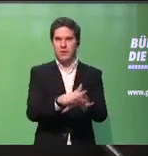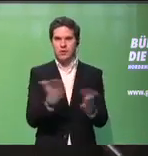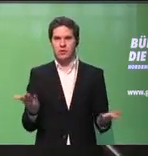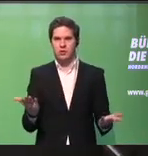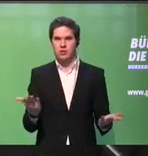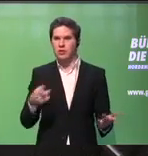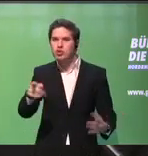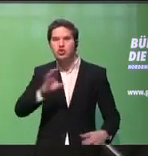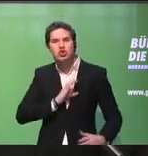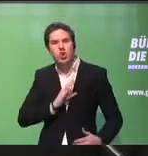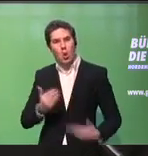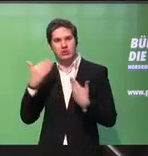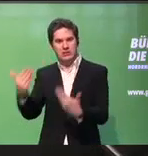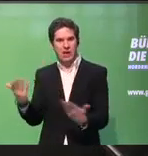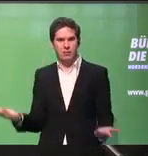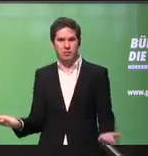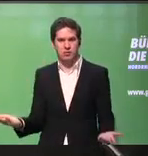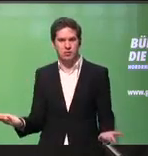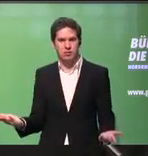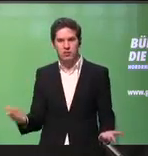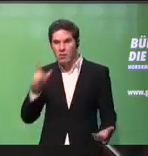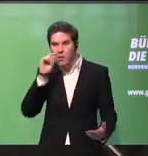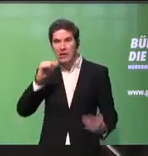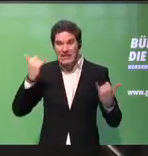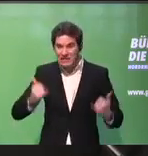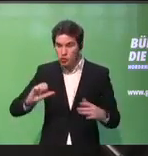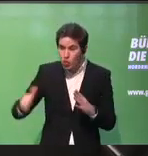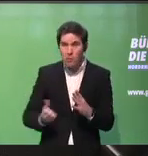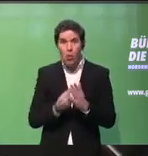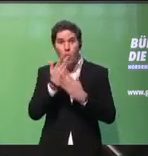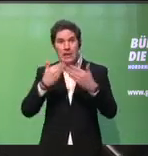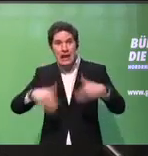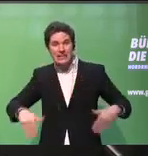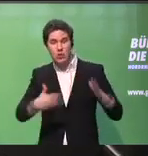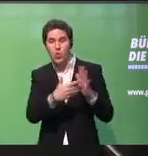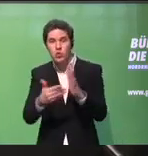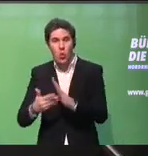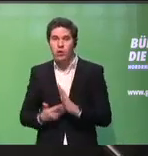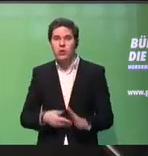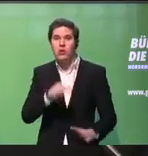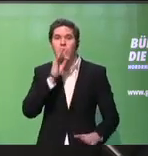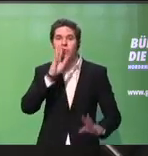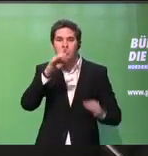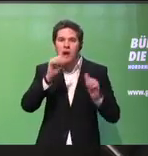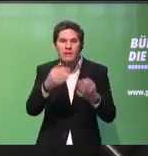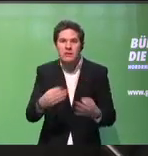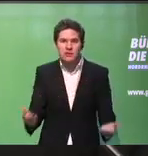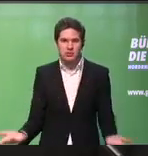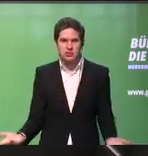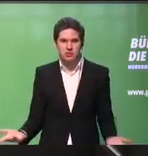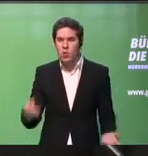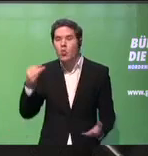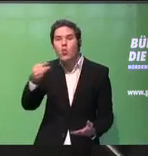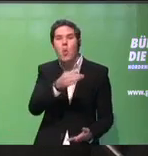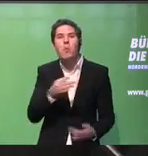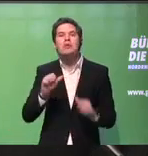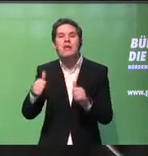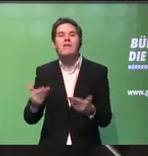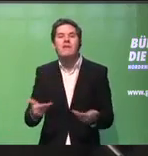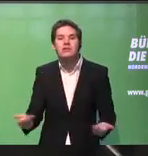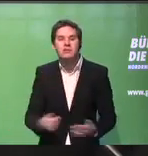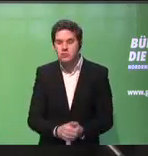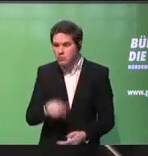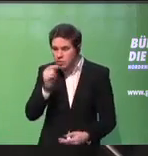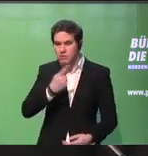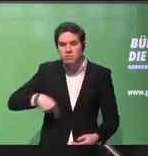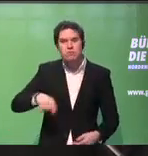wie möglich die Chancen geben. Aber neue Grenzkontrollen lösen kein einziges Problem in diesen Kommunen. Das Einzige, was den Kommunen hilft, ist, wenn wir